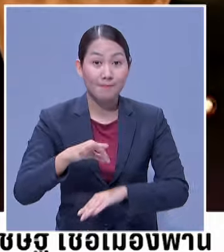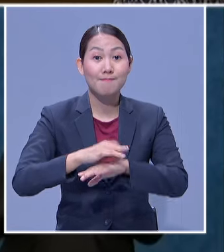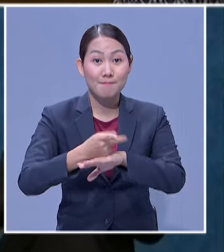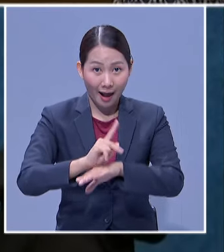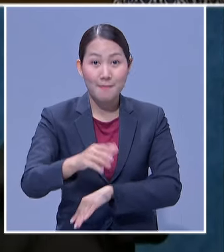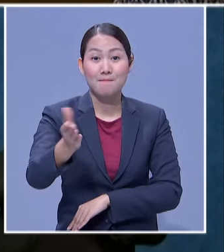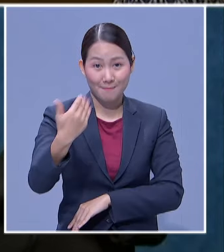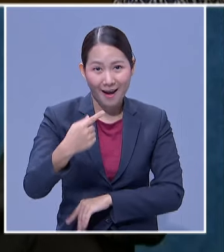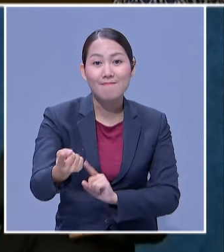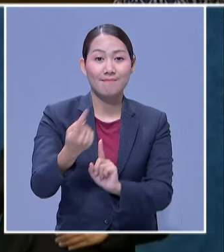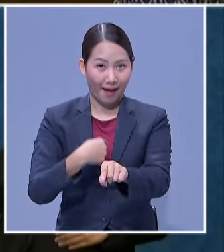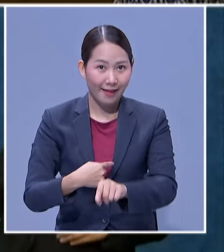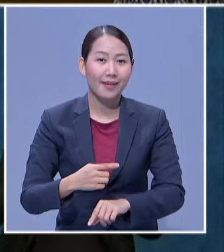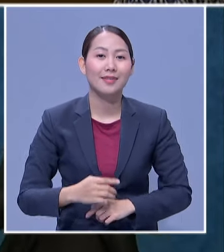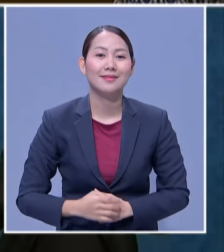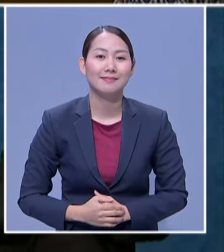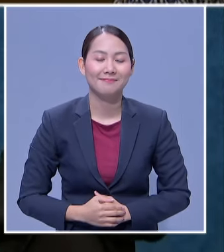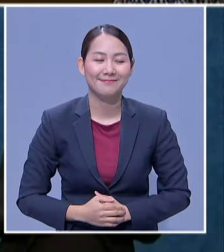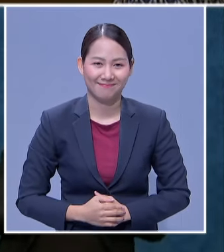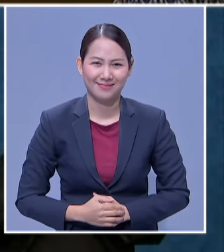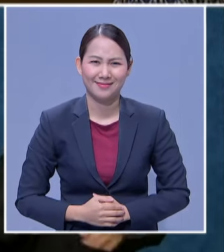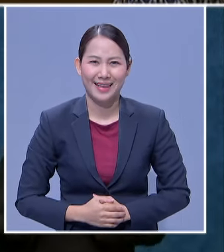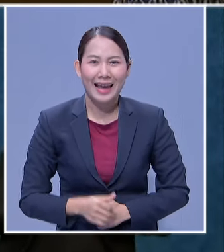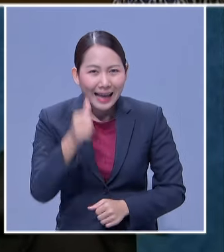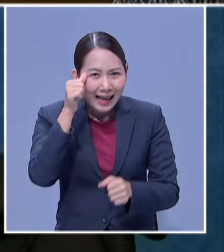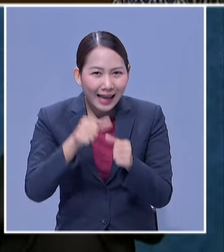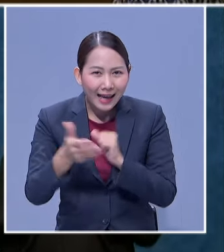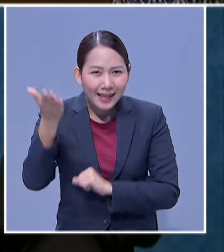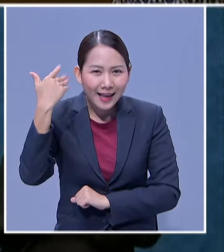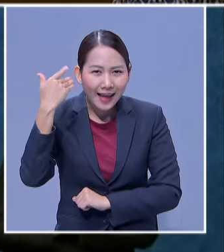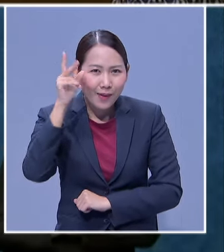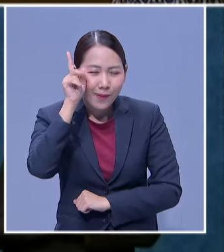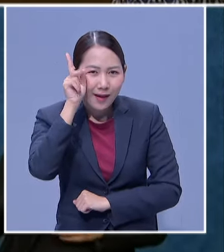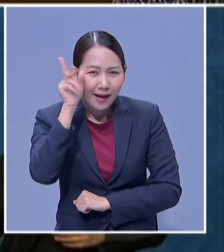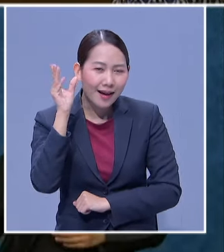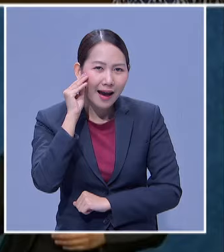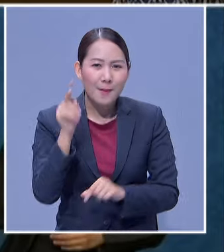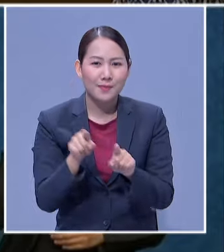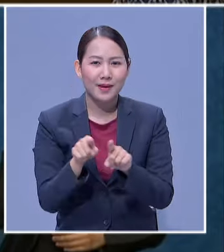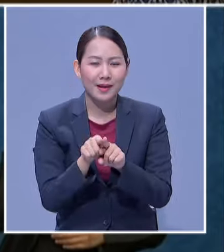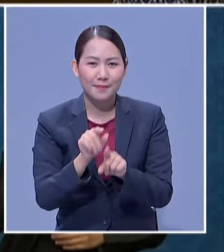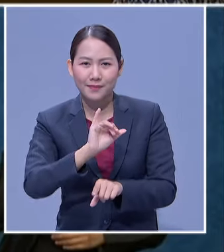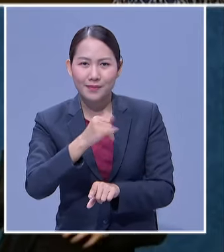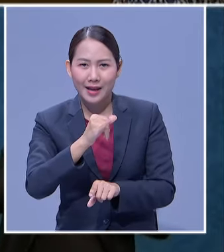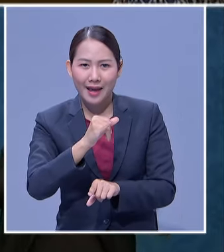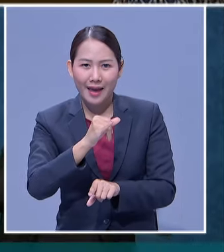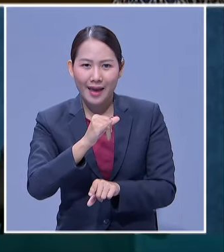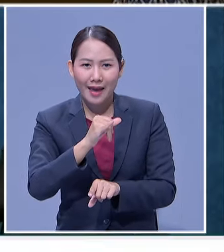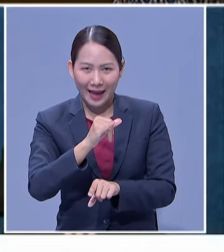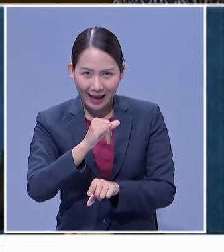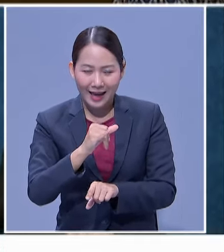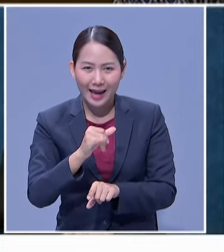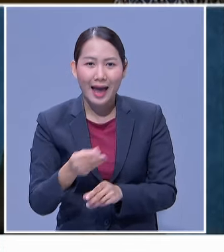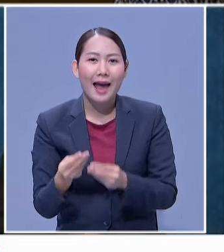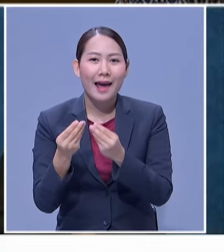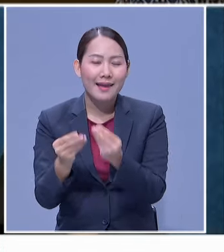มั้ยคุณน้องท่านผชมก่อนหน้านี้ก็มีกระแสข่าวอ่ะที่บอกว่าเอ๊ะจะมีการดันคุณหมอชนน่านขึ้นมาเป็นประธานสภาหรือเปล่ามา